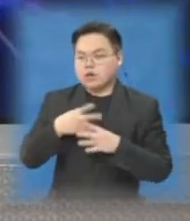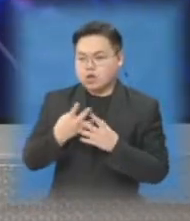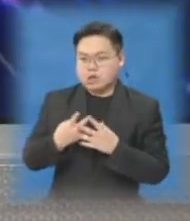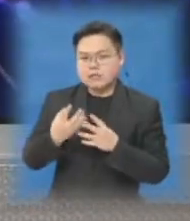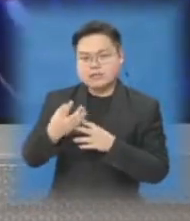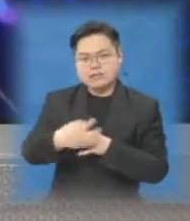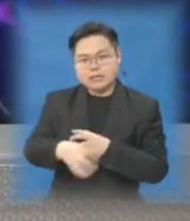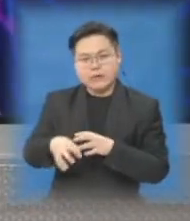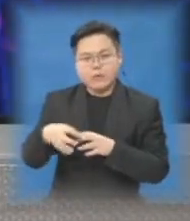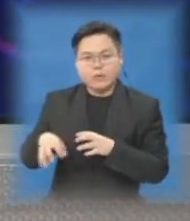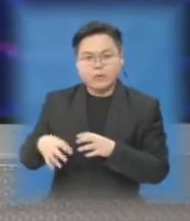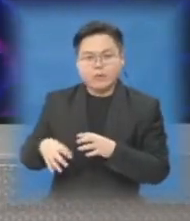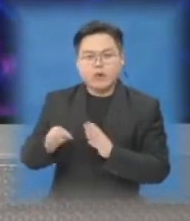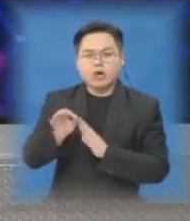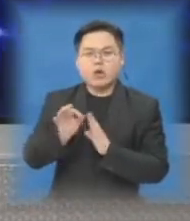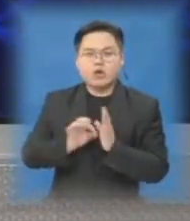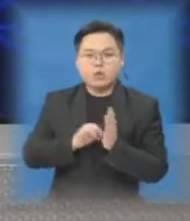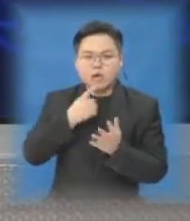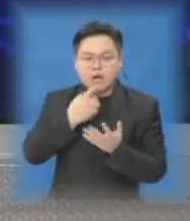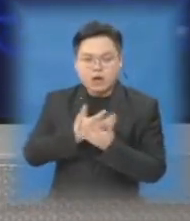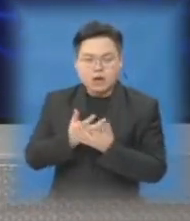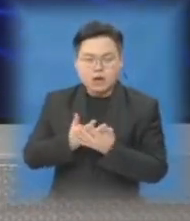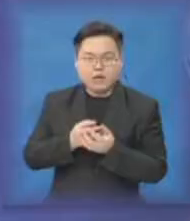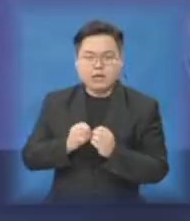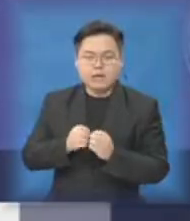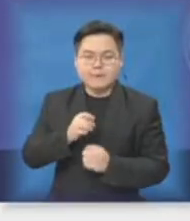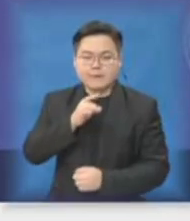хэлэлцүүлэг хэлбрээр зохион байгуулна.